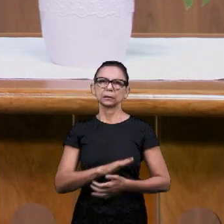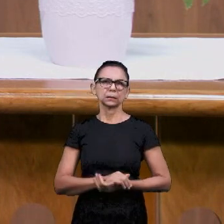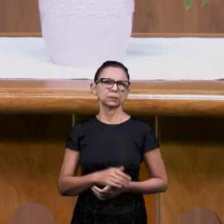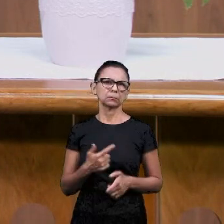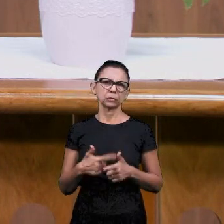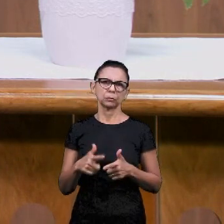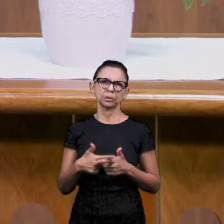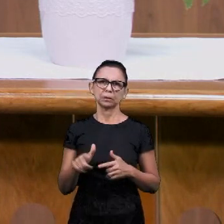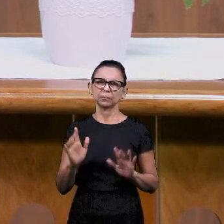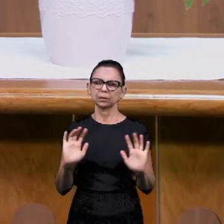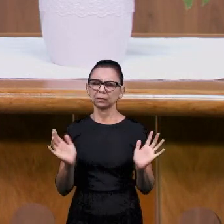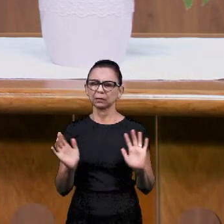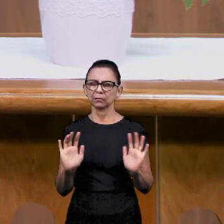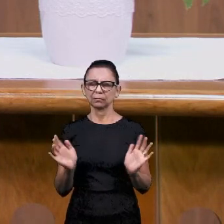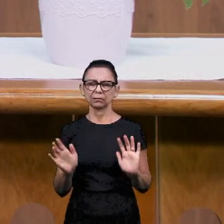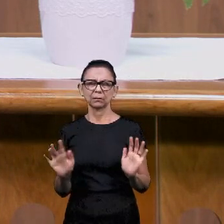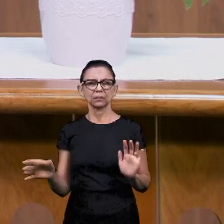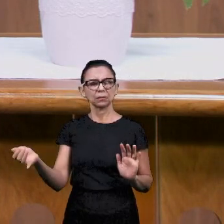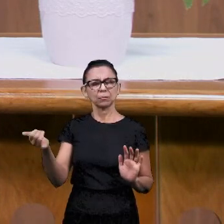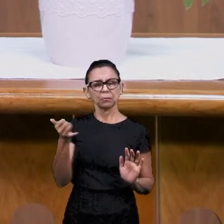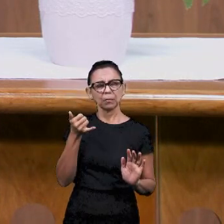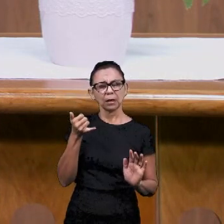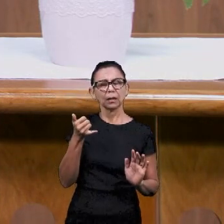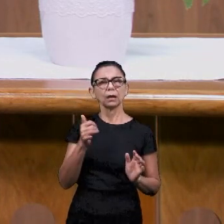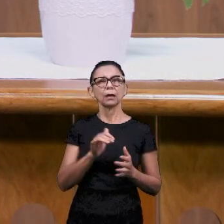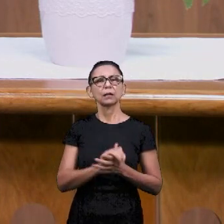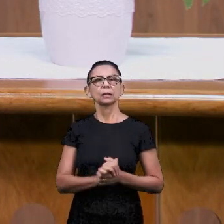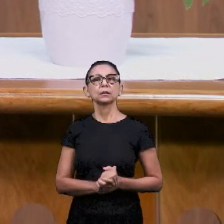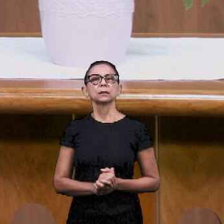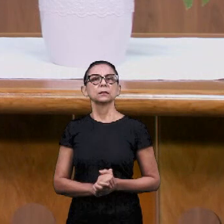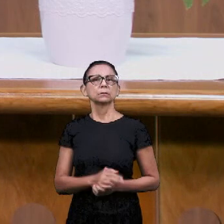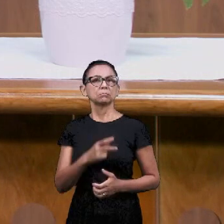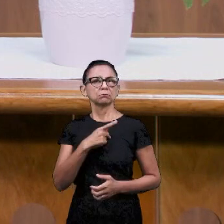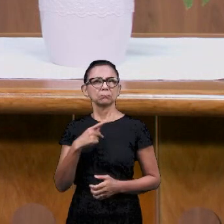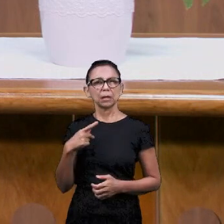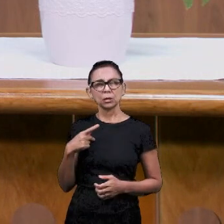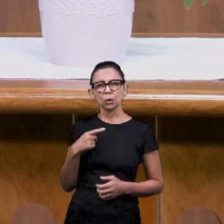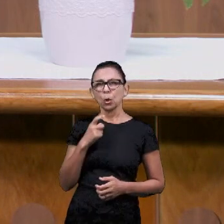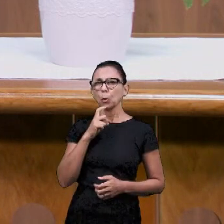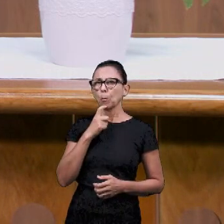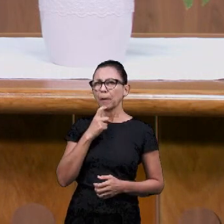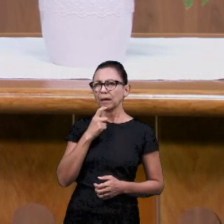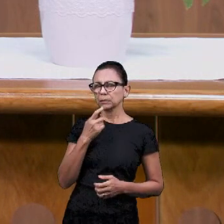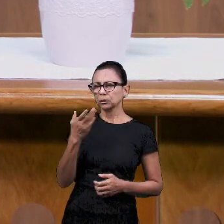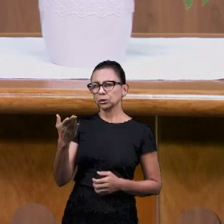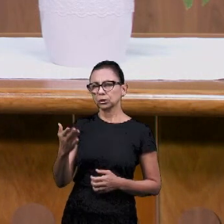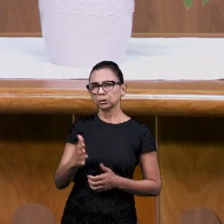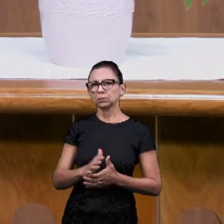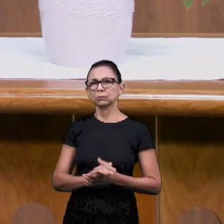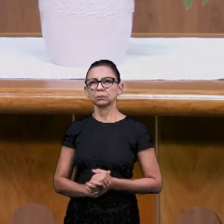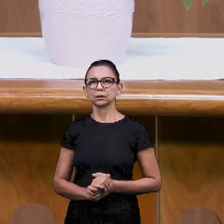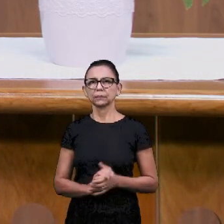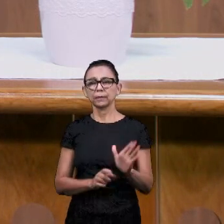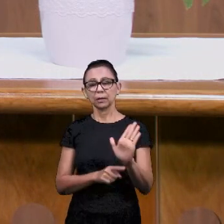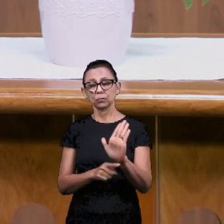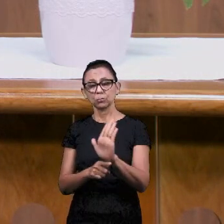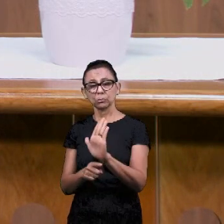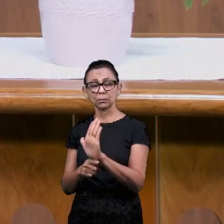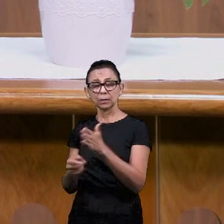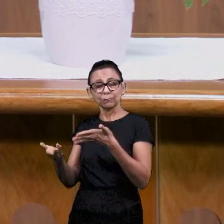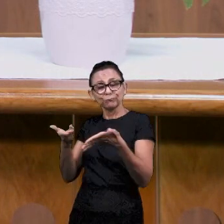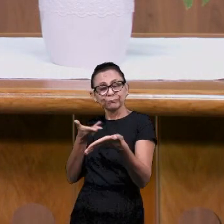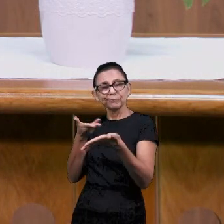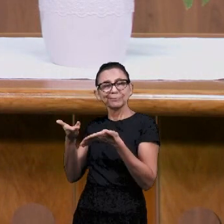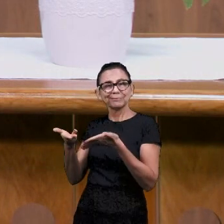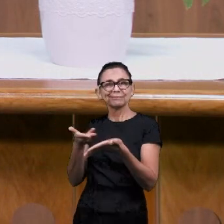la personne va appeler un pasteur à l'époque de l'endroit où elle habite, va être contacté pour continuer l'assistance. Il y a tout